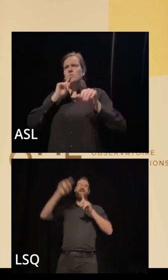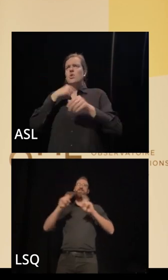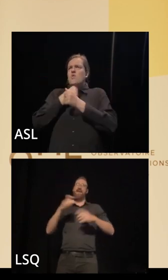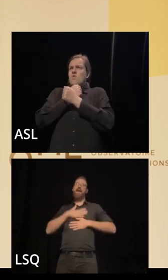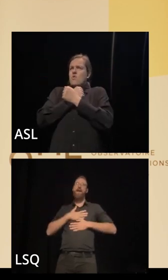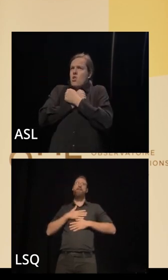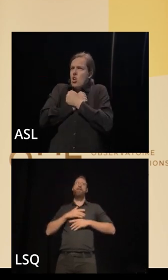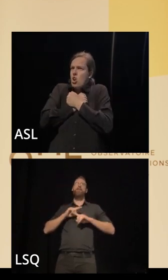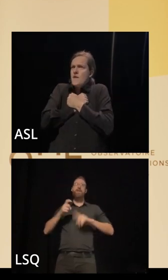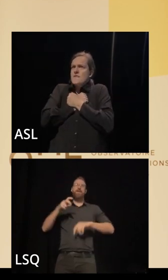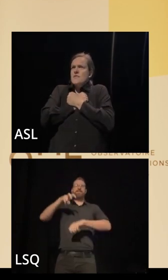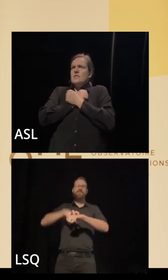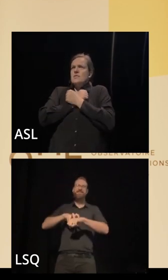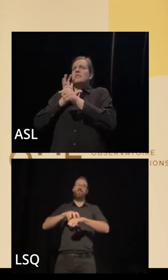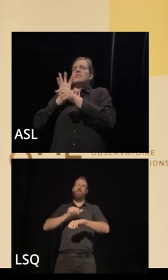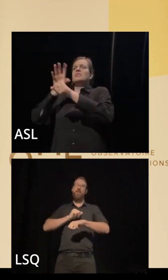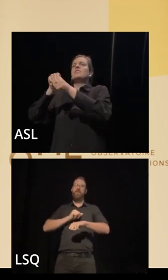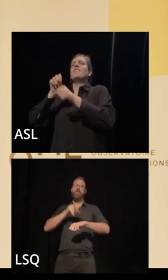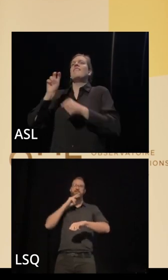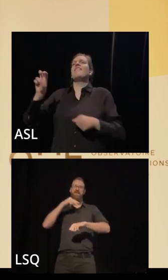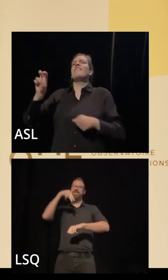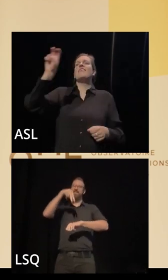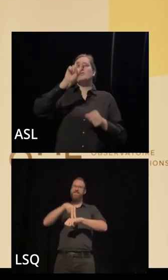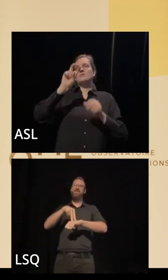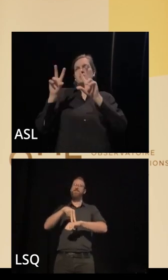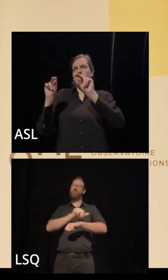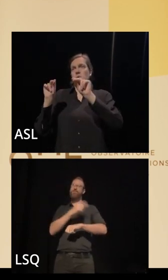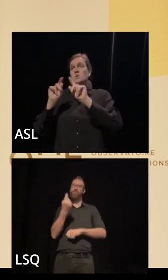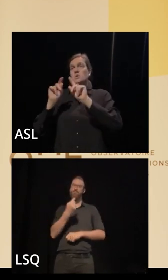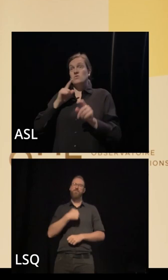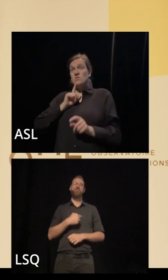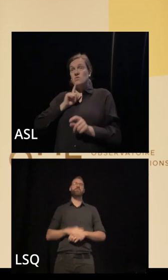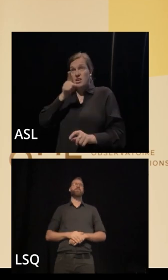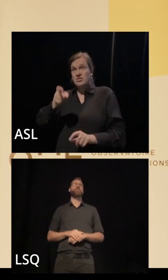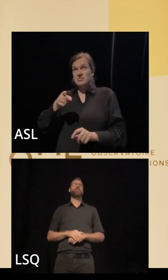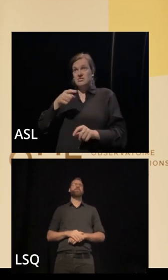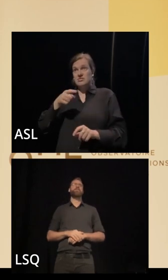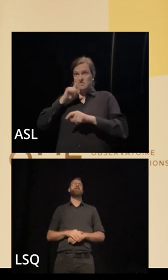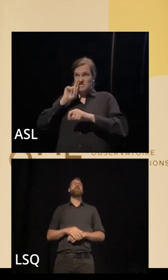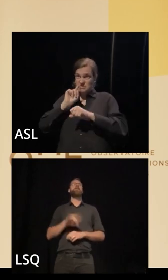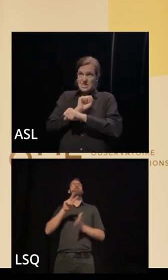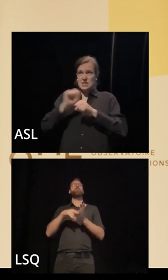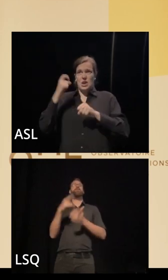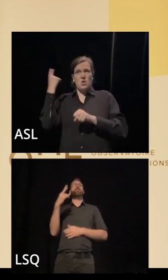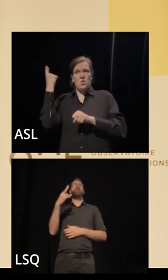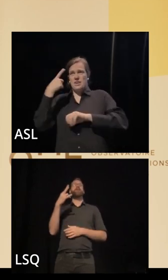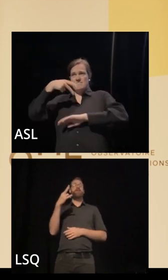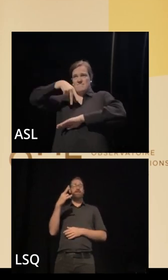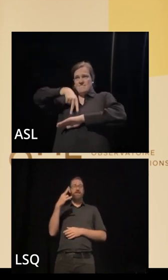présentation. En fait, comme Eva le disait, en 2017, j'ai quitté ma carrière